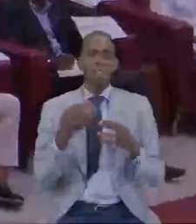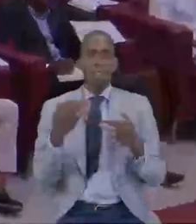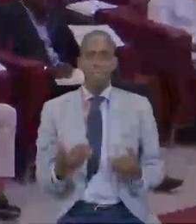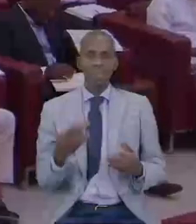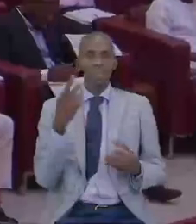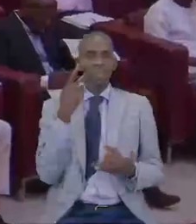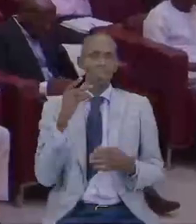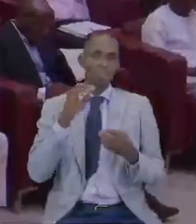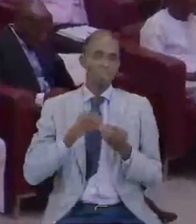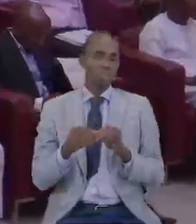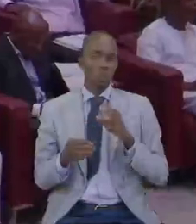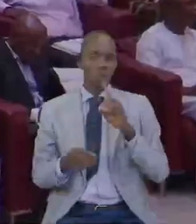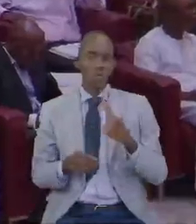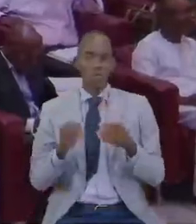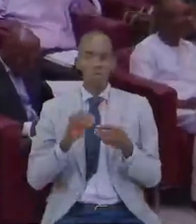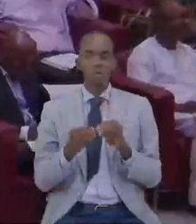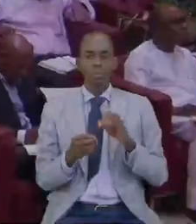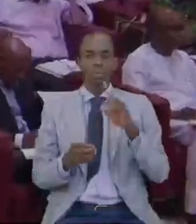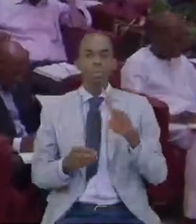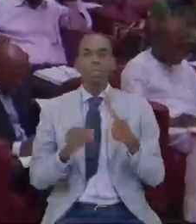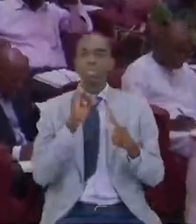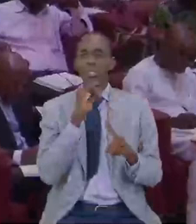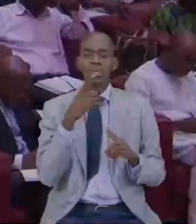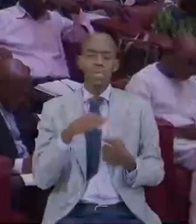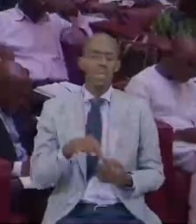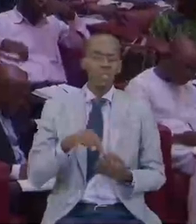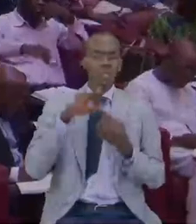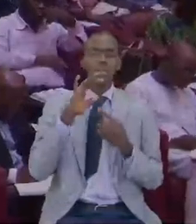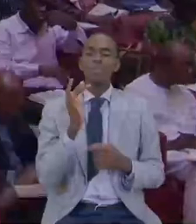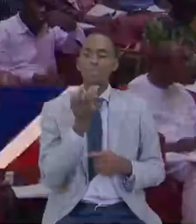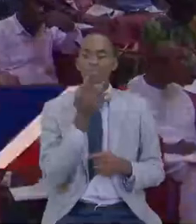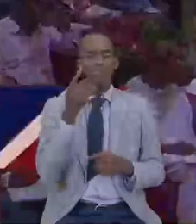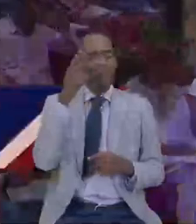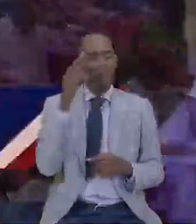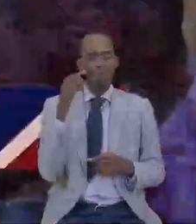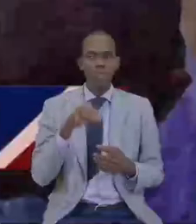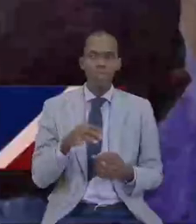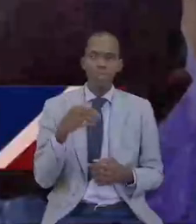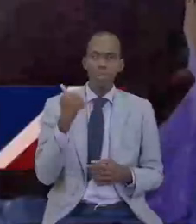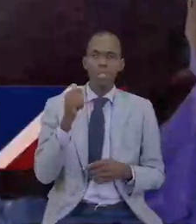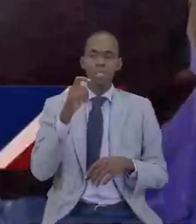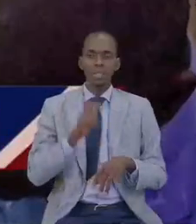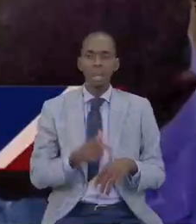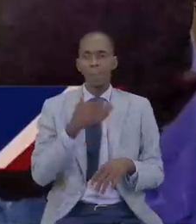élément maintenant, la faveur spéciale de 10 fois supérieure que nos pères.